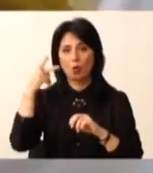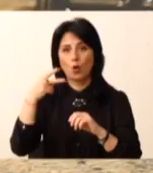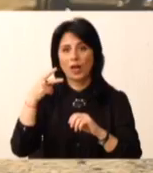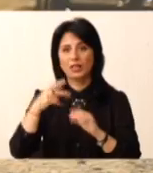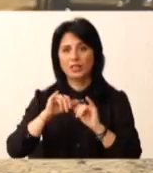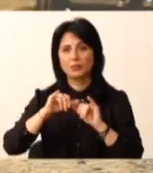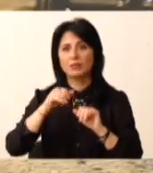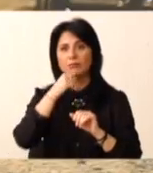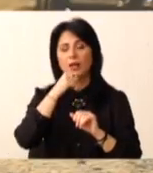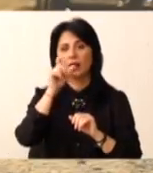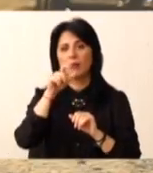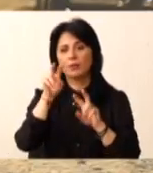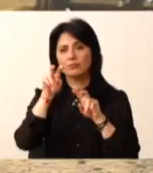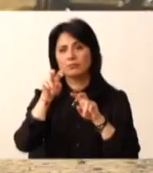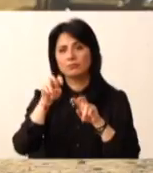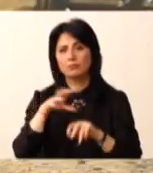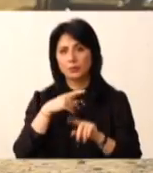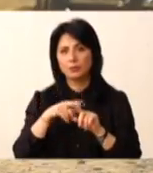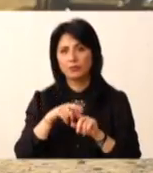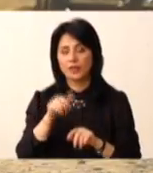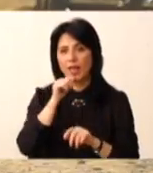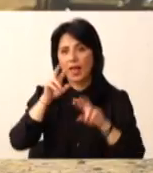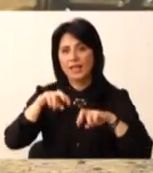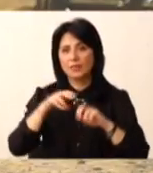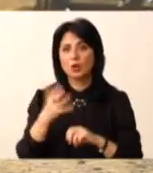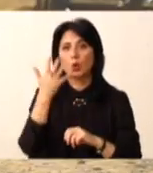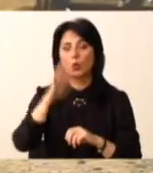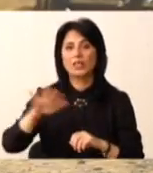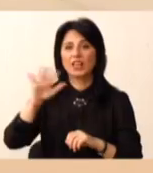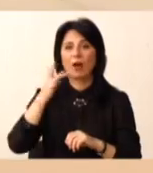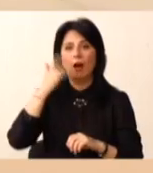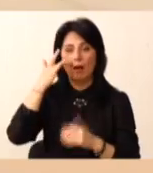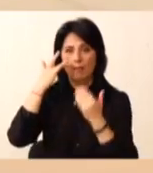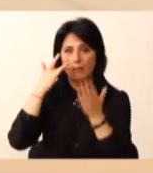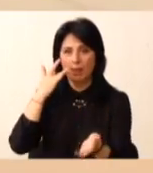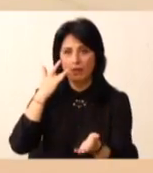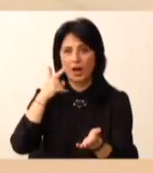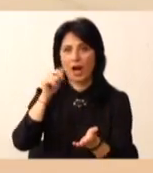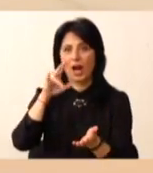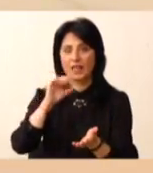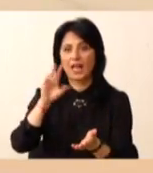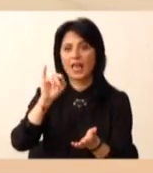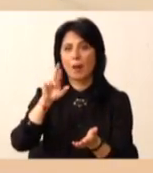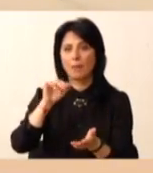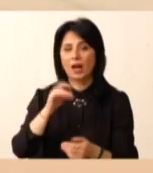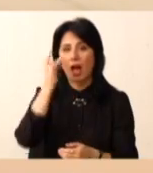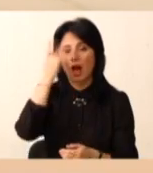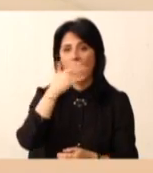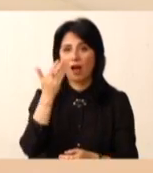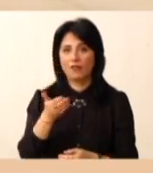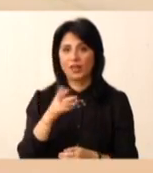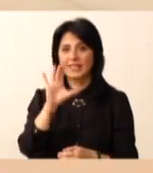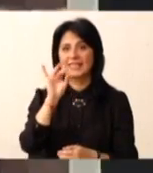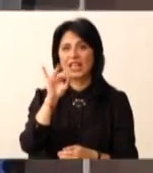2000-მდე ზრდასრულ ადამიანთან მიმდინარეობდა. ექსპერიმენტში 5 ქვეყნის შეერთებული შტატების, განას, იამაიკის, სამხრეთ აფრიკის